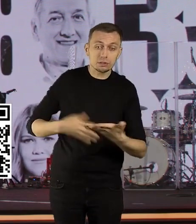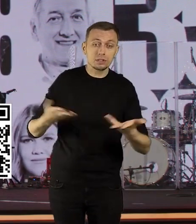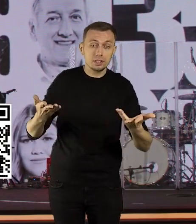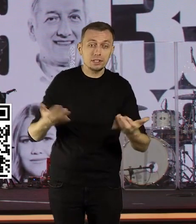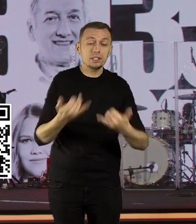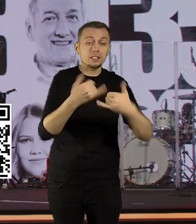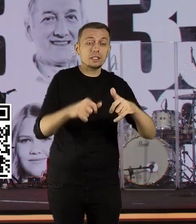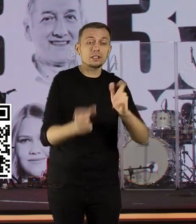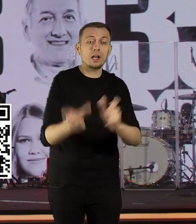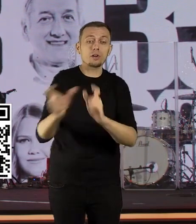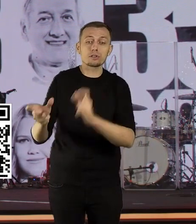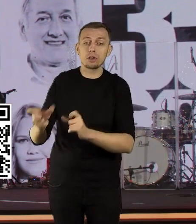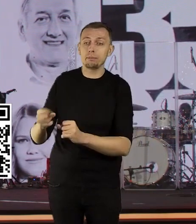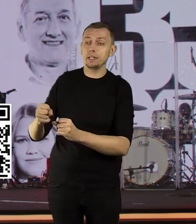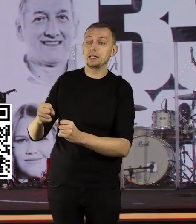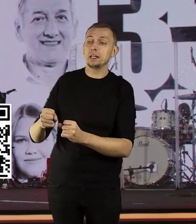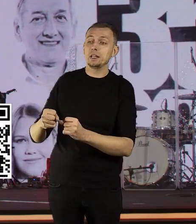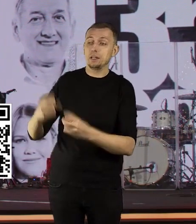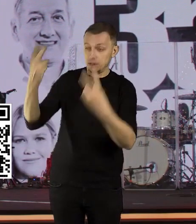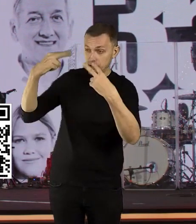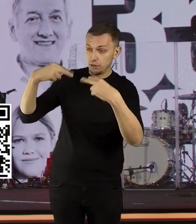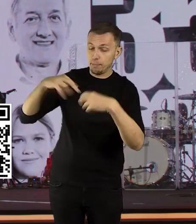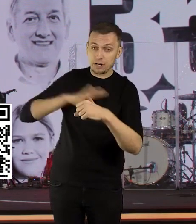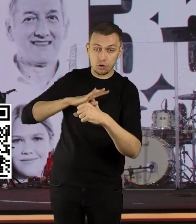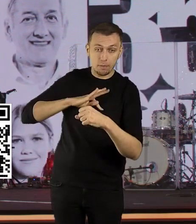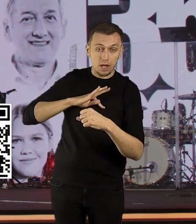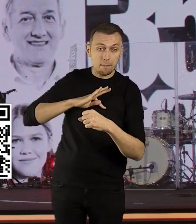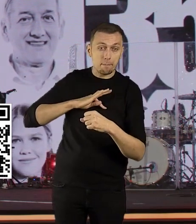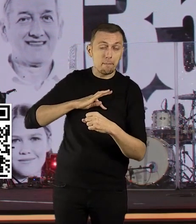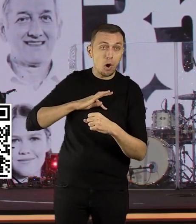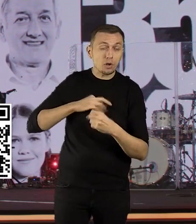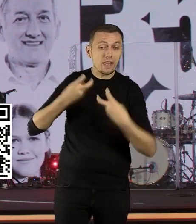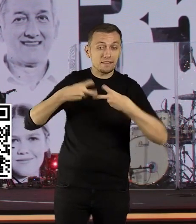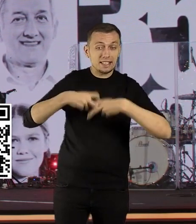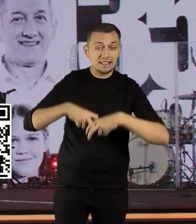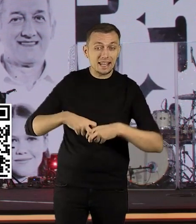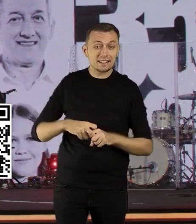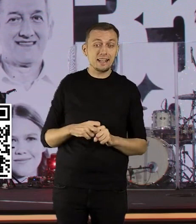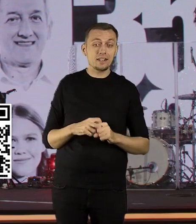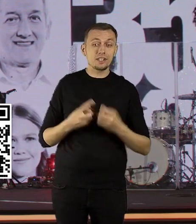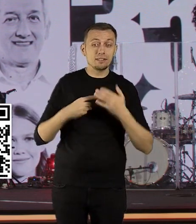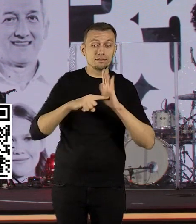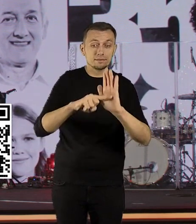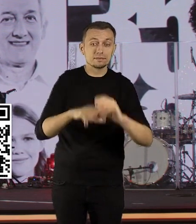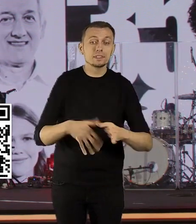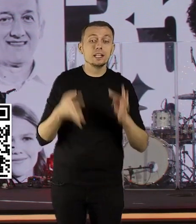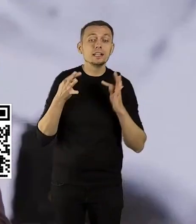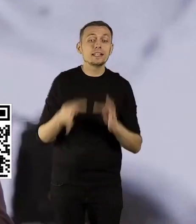więcej osób zobaczyło. Ale teraz Was poproszę o coś bardziej odważnego. Ja to zrobię.